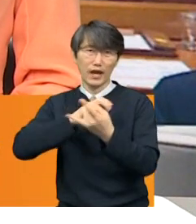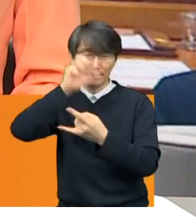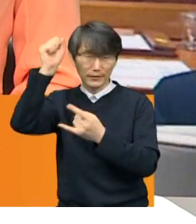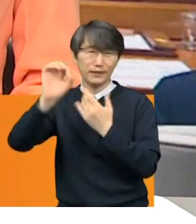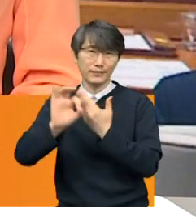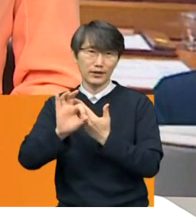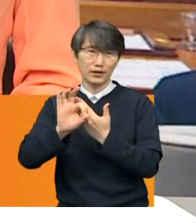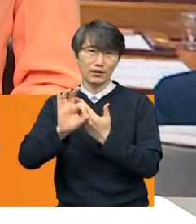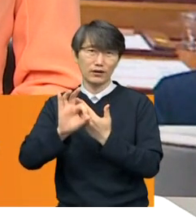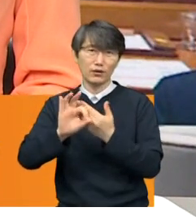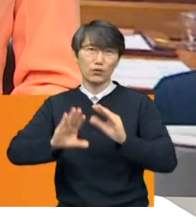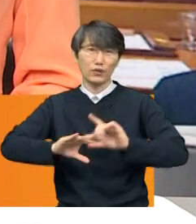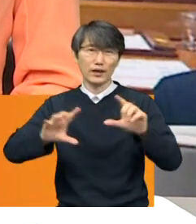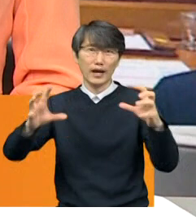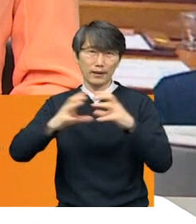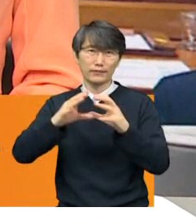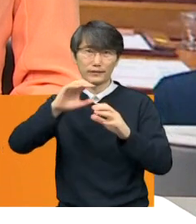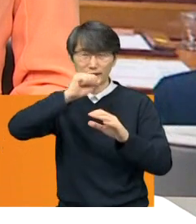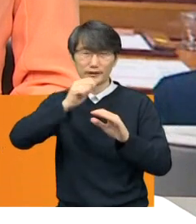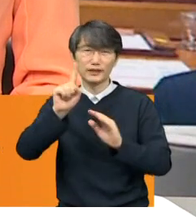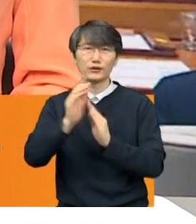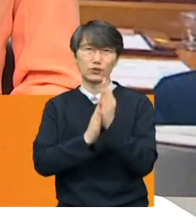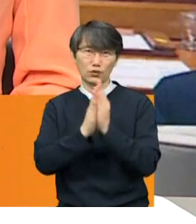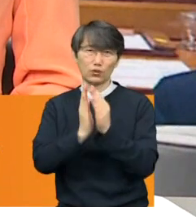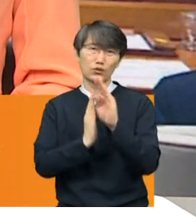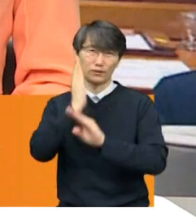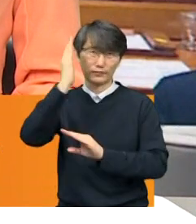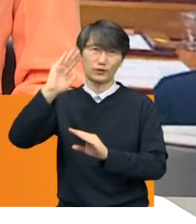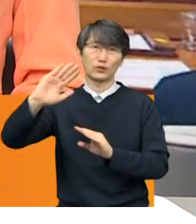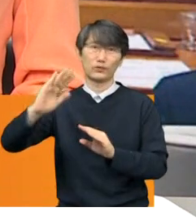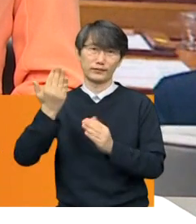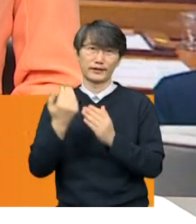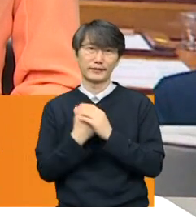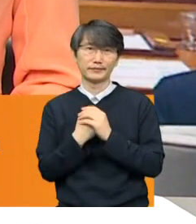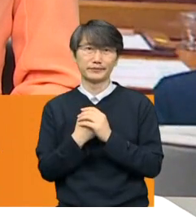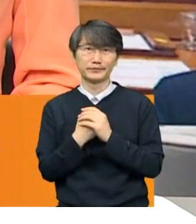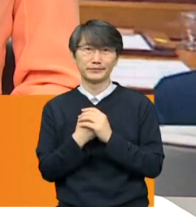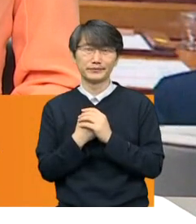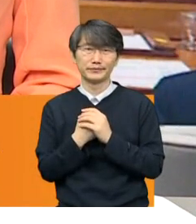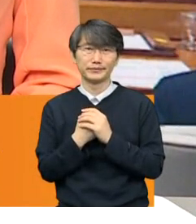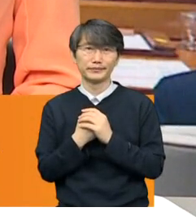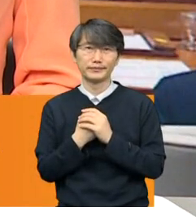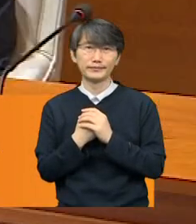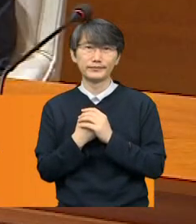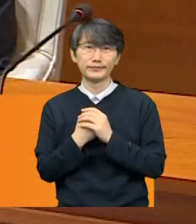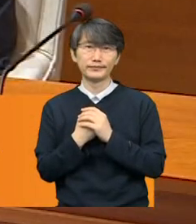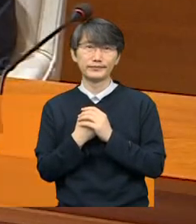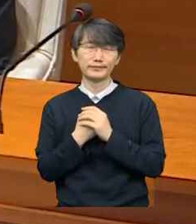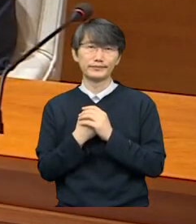통과하면 집행부 올해 총예산은 1조 원을 돌파하게 됩니다. 이재용 기자가 보도합니다.